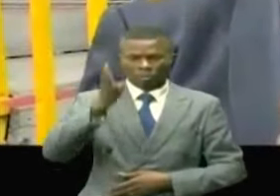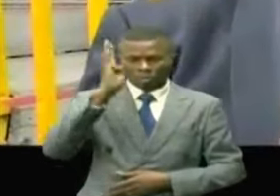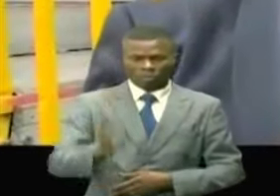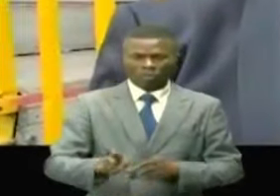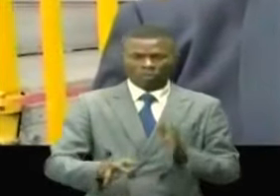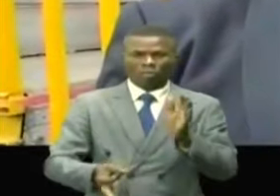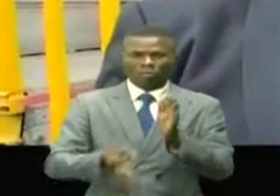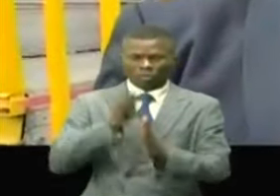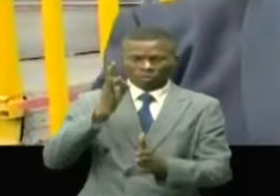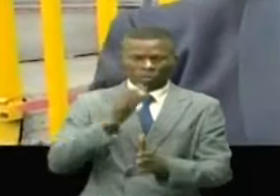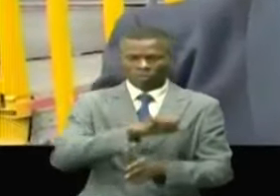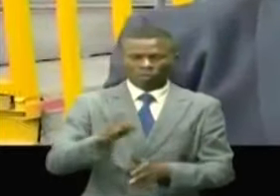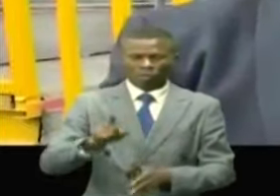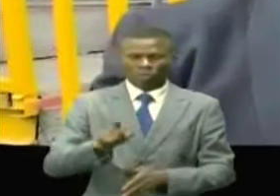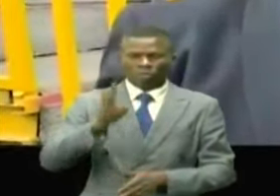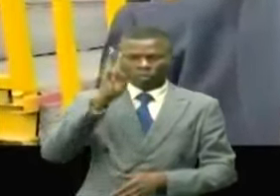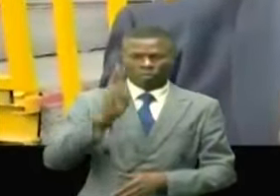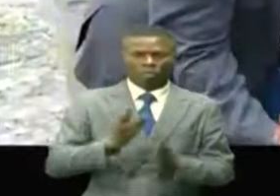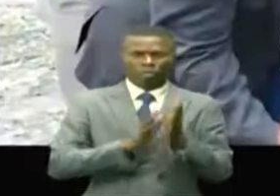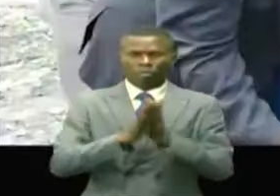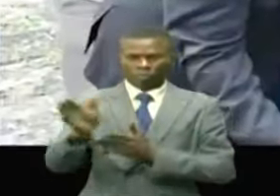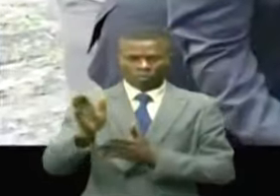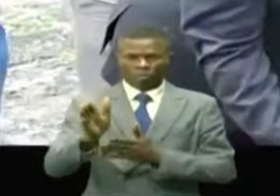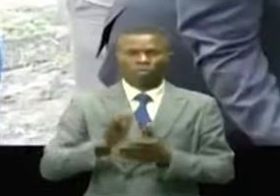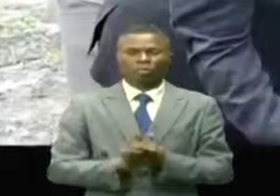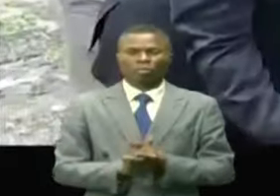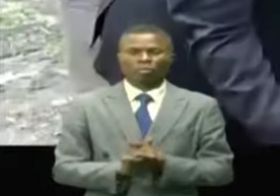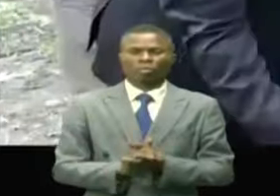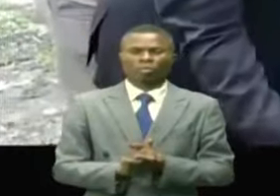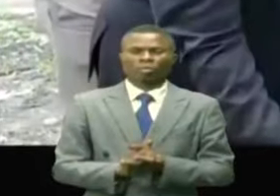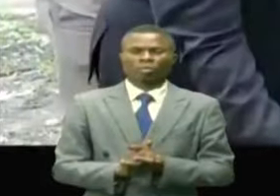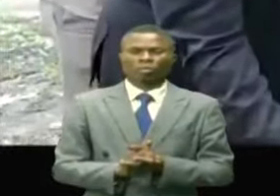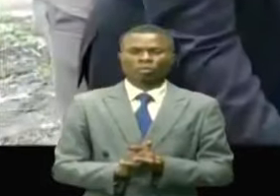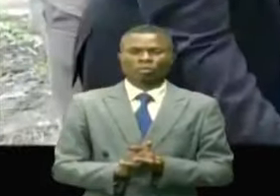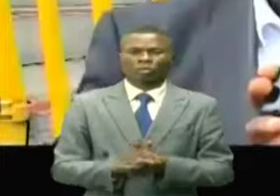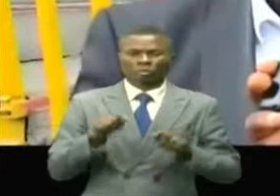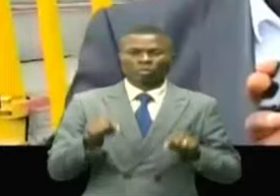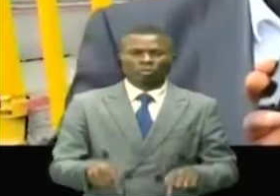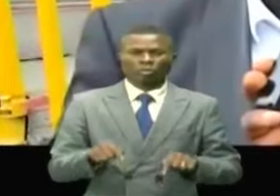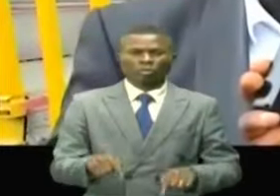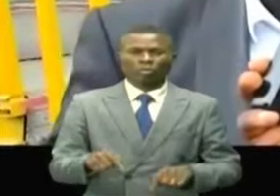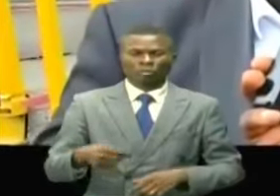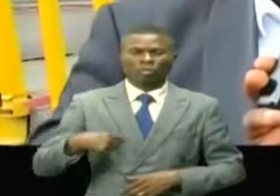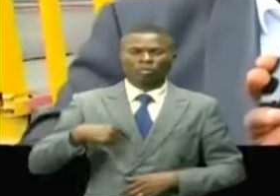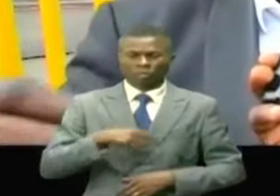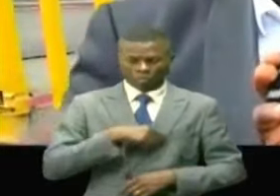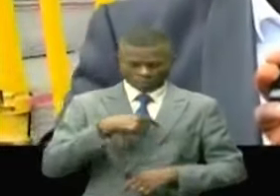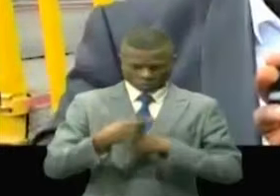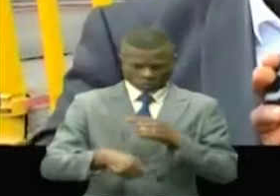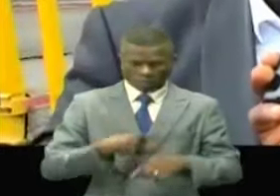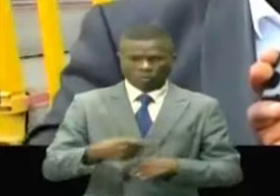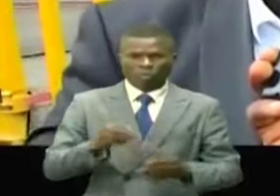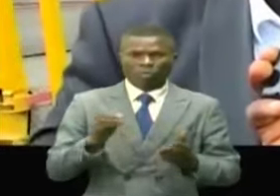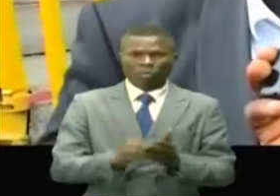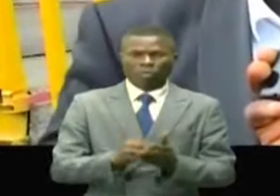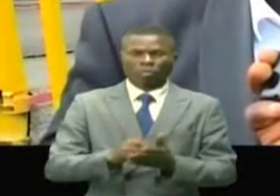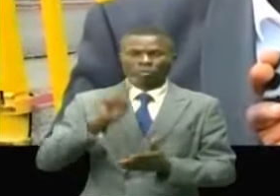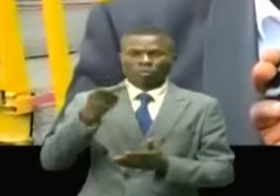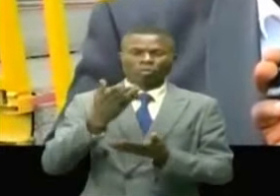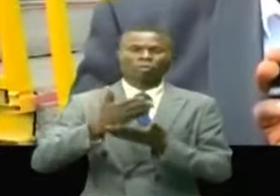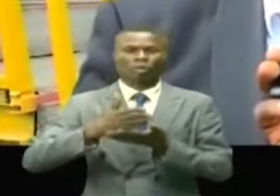415315 enfant de 0 à 59 et aujourd'hui nous venons de lancer le 2e